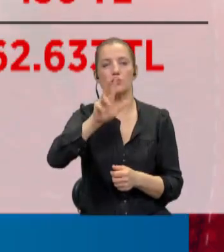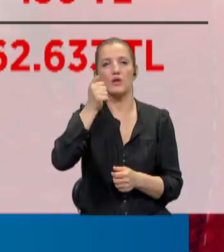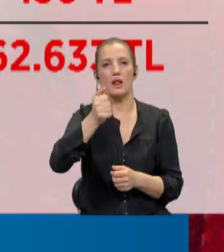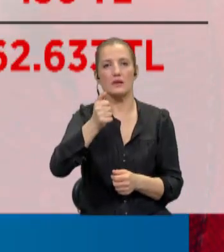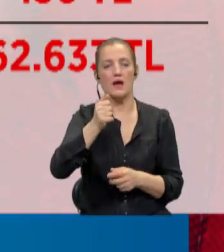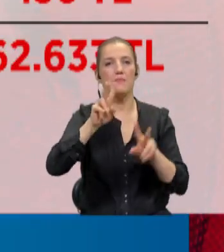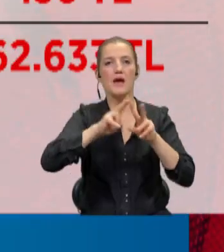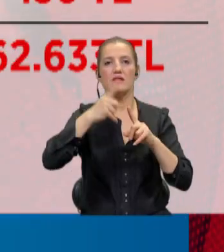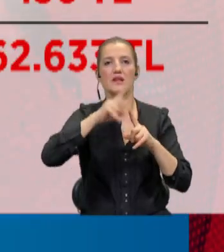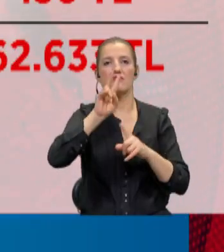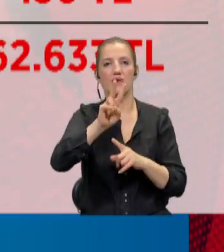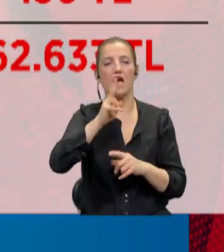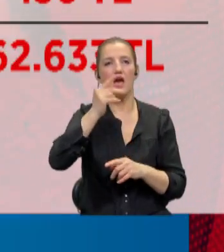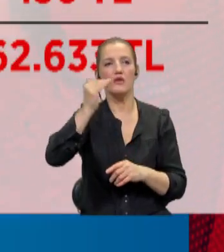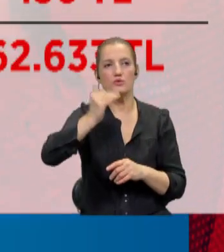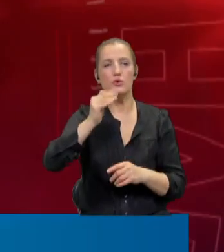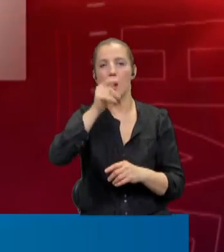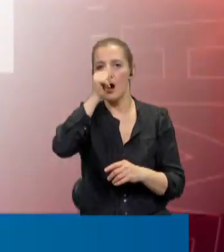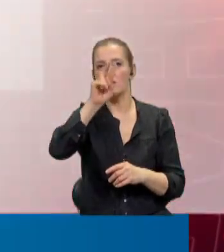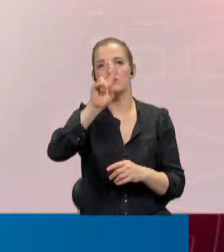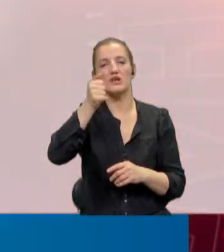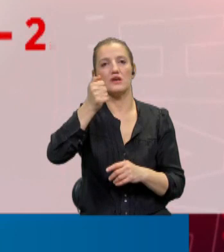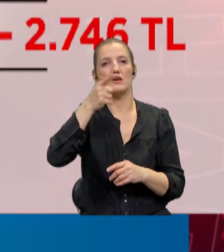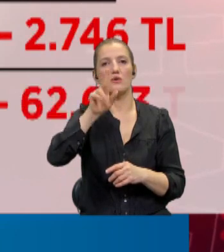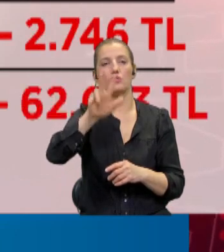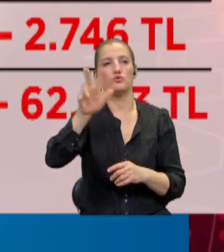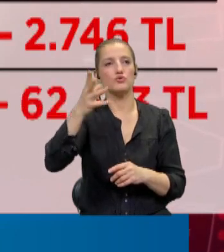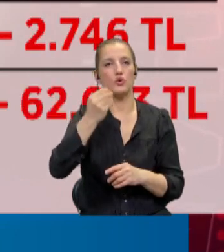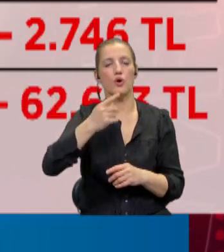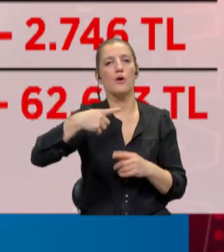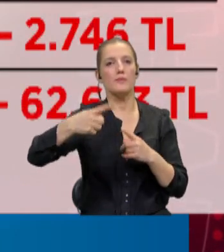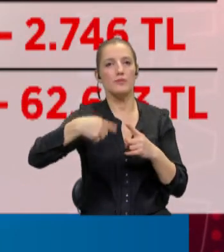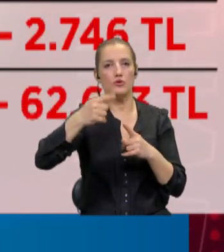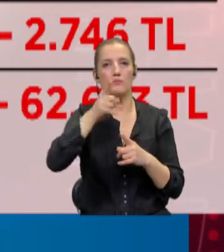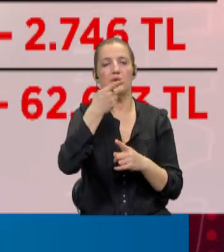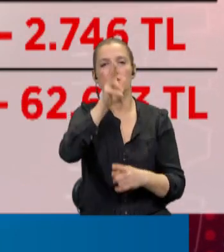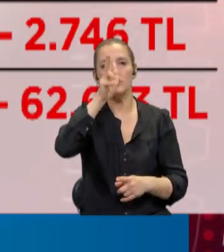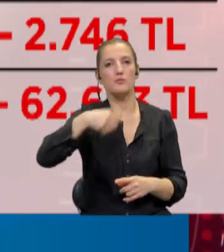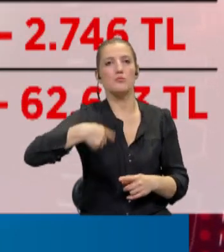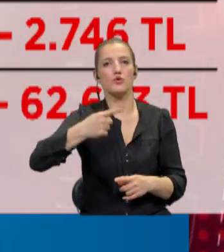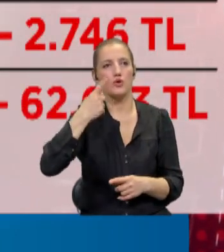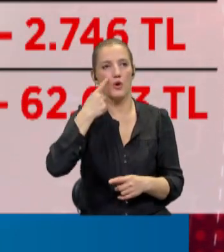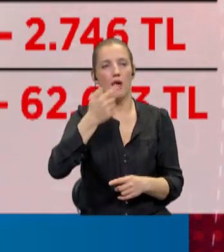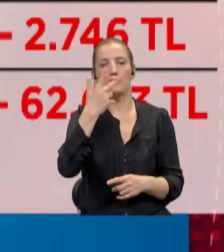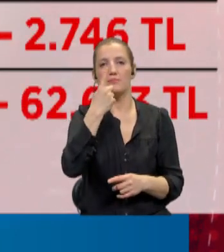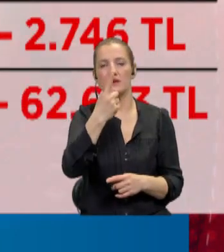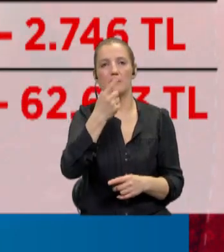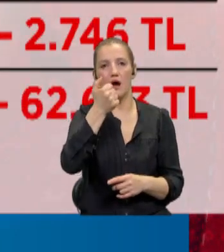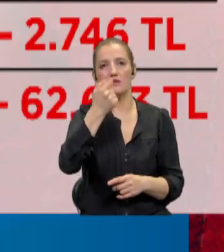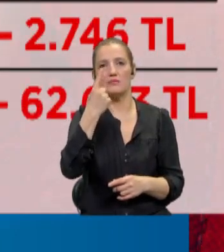tutarı ise 62 bin 633 liraya çıktı Yeni yılda motor silindir hacmi 1300 sesi ve 613 yaş